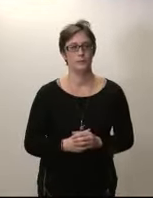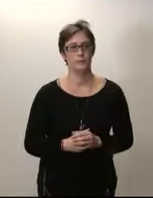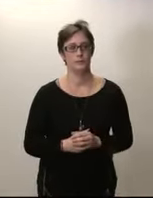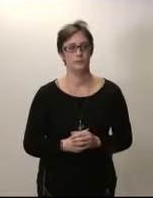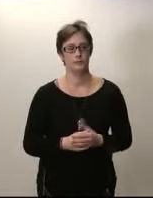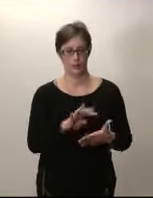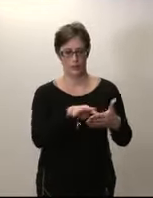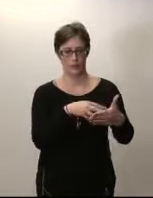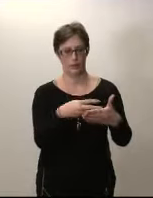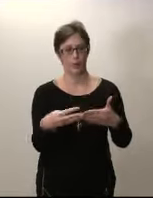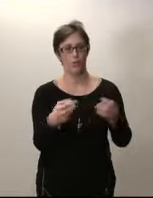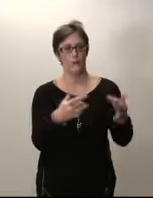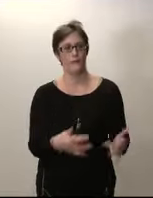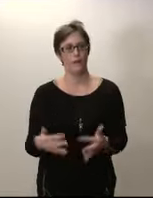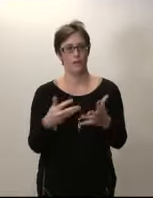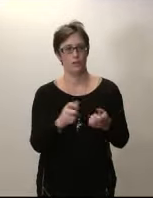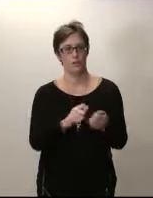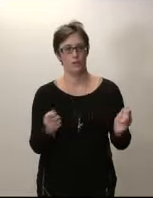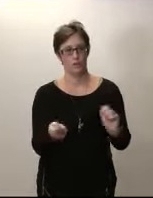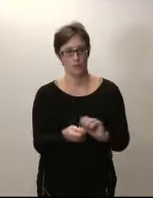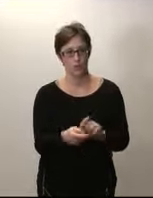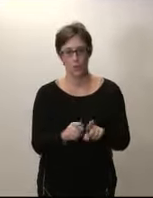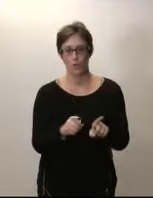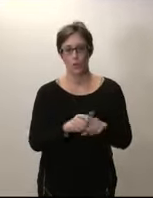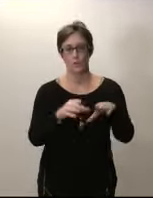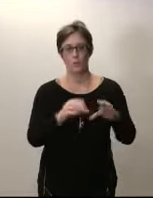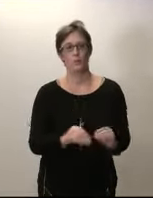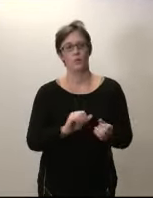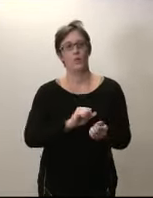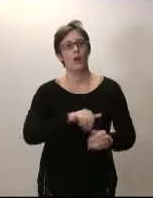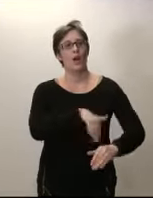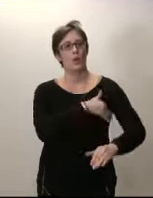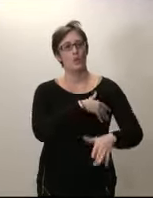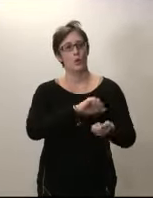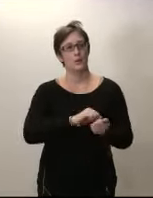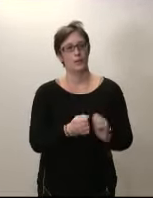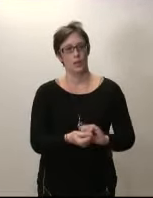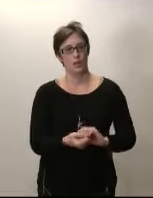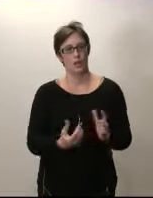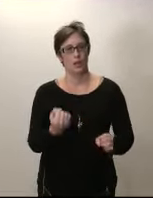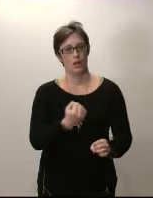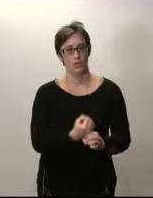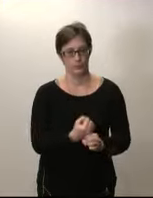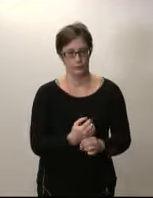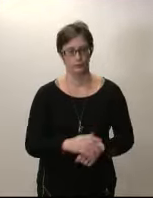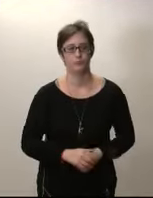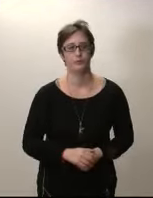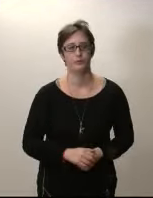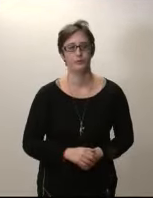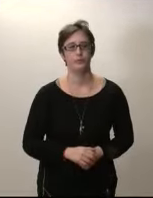Modification du tableau des effectifs, création de postes d'agents saisonniers. Afin de réaliser des